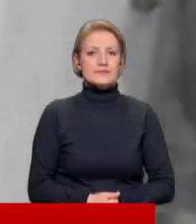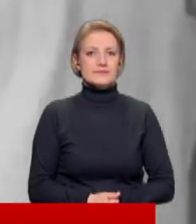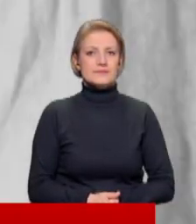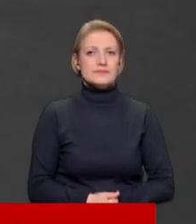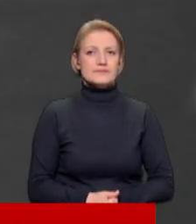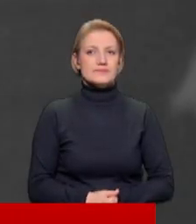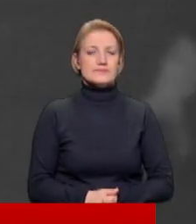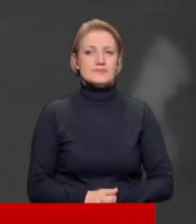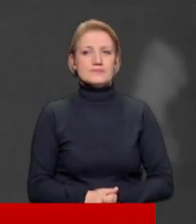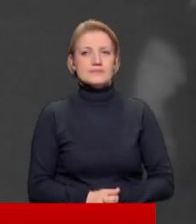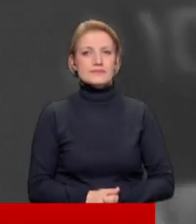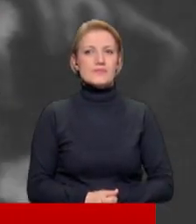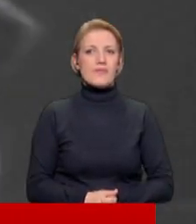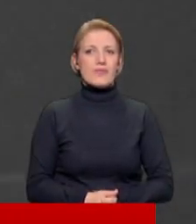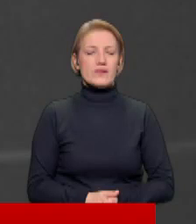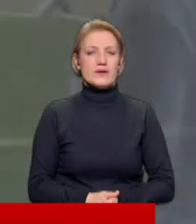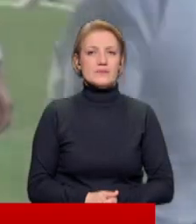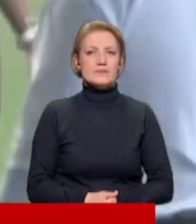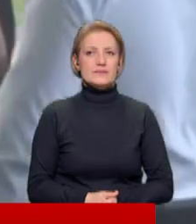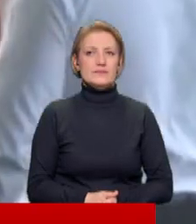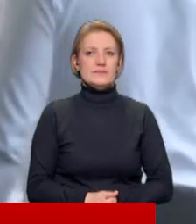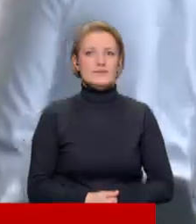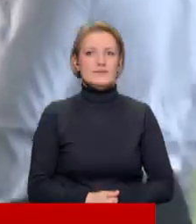The Brazilians kick off, but Villa are soon on the attack.